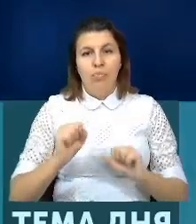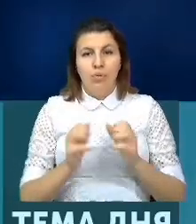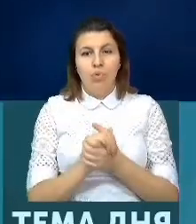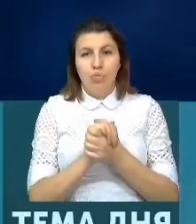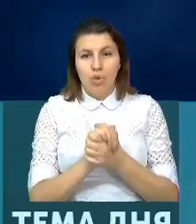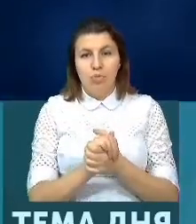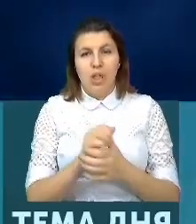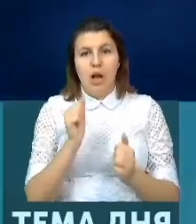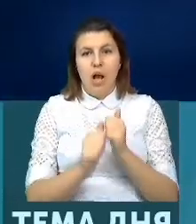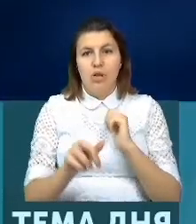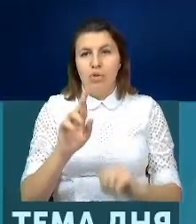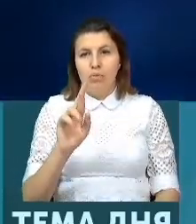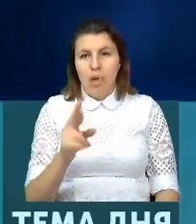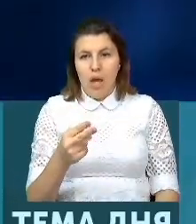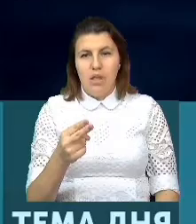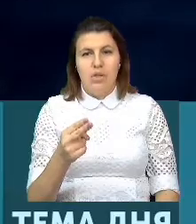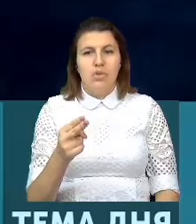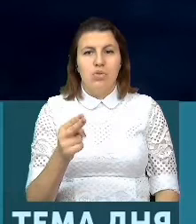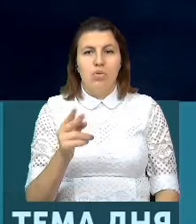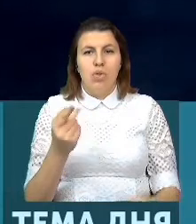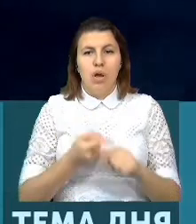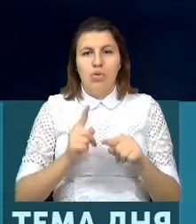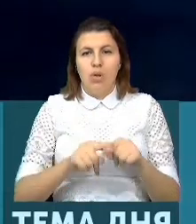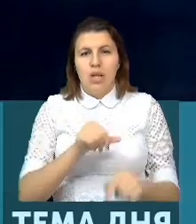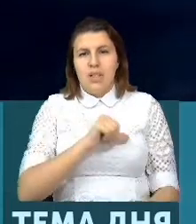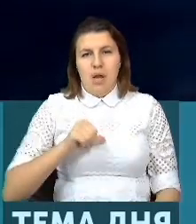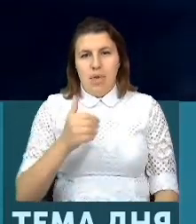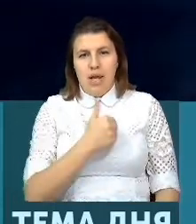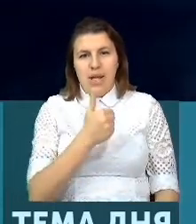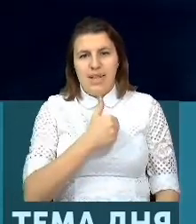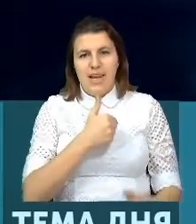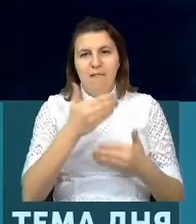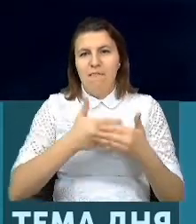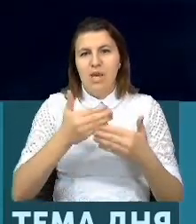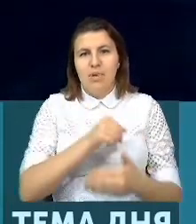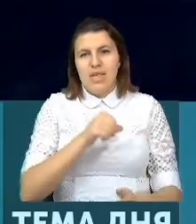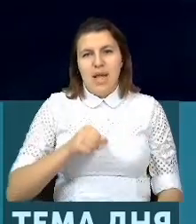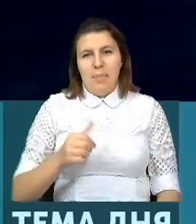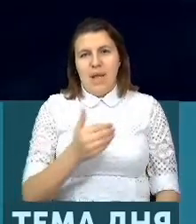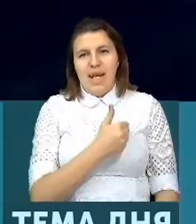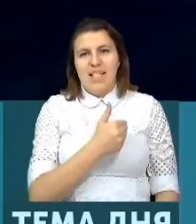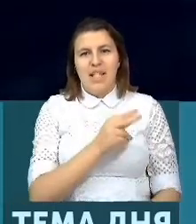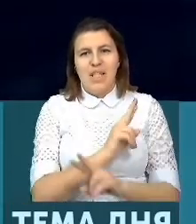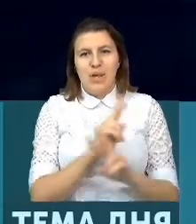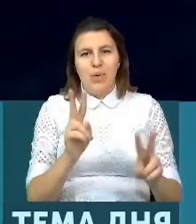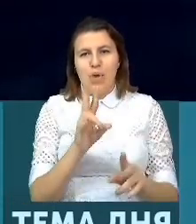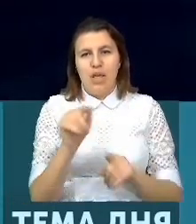пятницу показывали фильмы, которые они вообще хотели. Молодежь сама собиралась и включала фильмы, которые они сами хотят. Ніхто їм нічого не